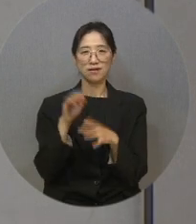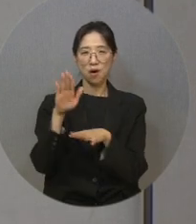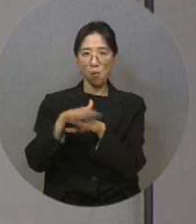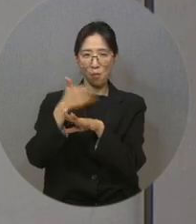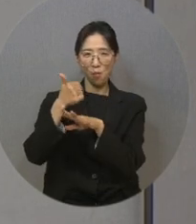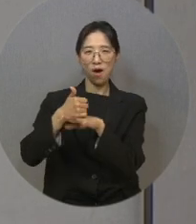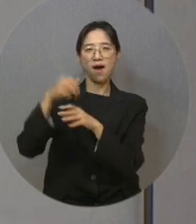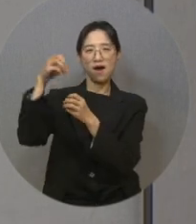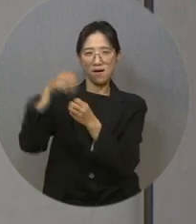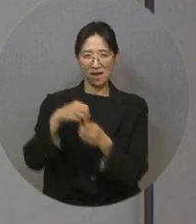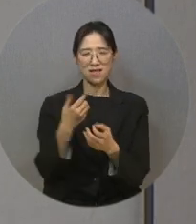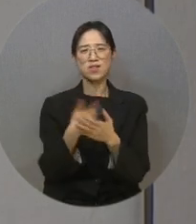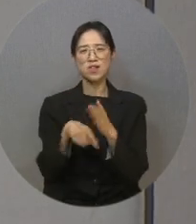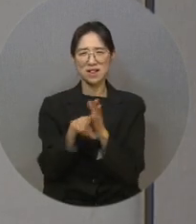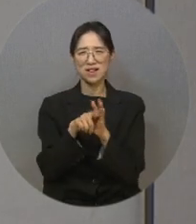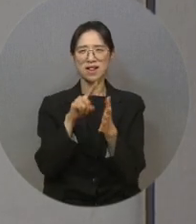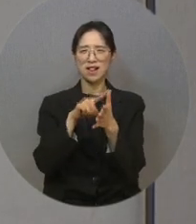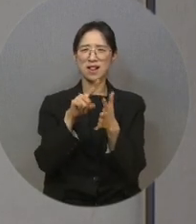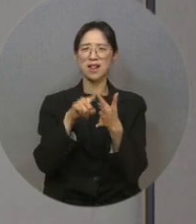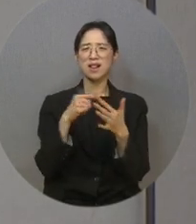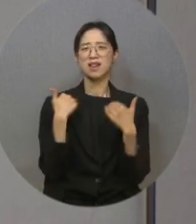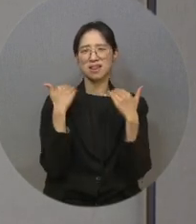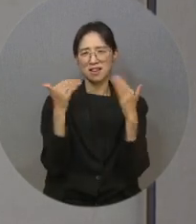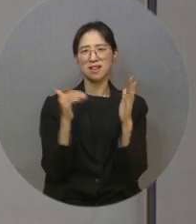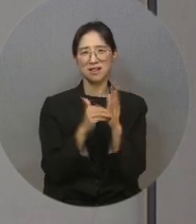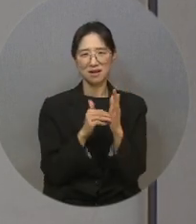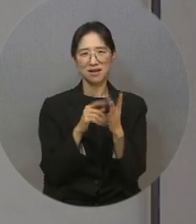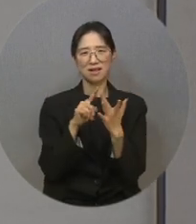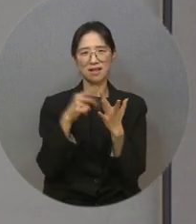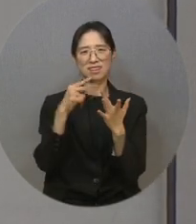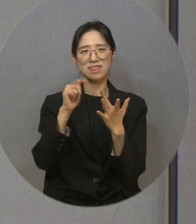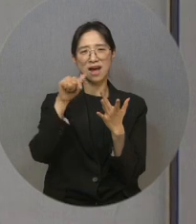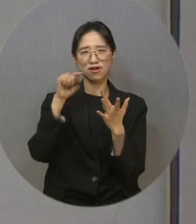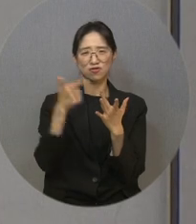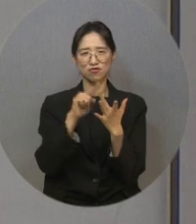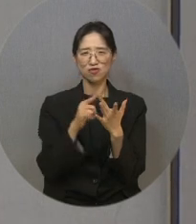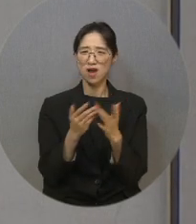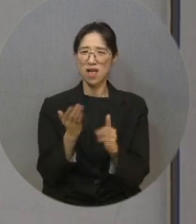계승 때문에 장성한 형들이 있기 때문에 단군을 그대로